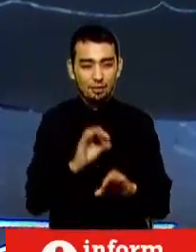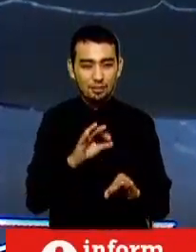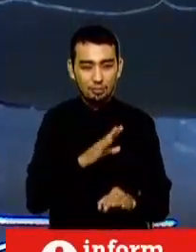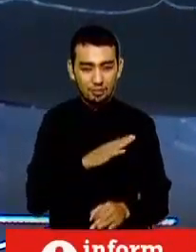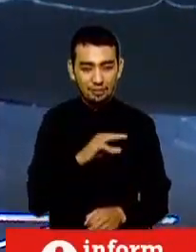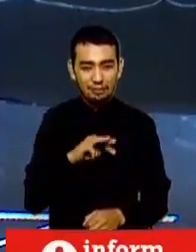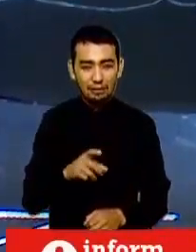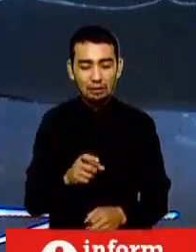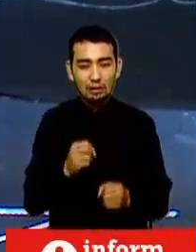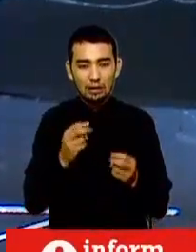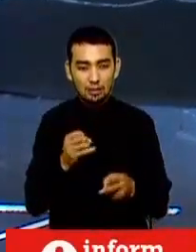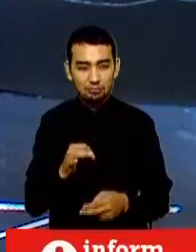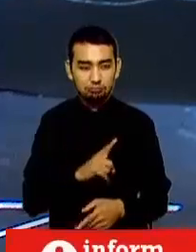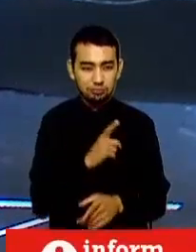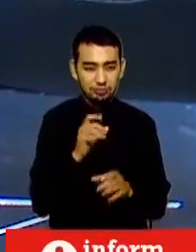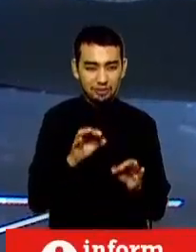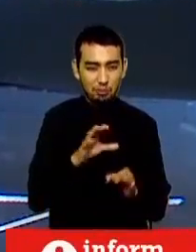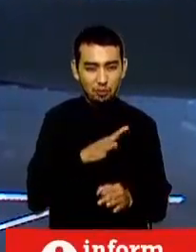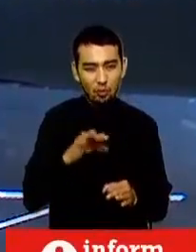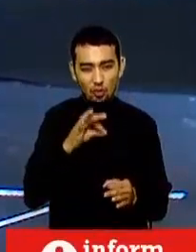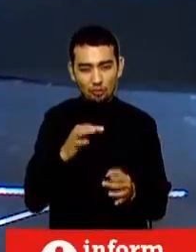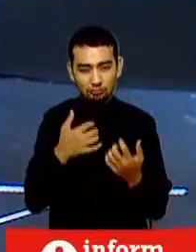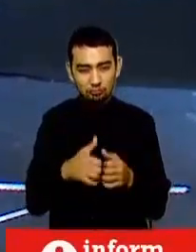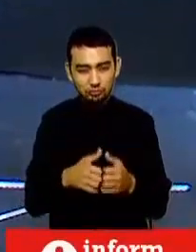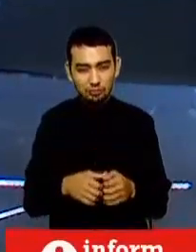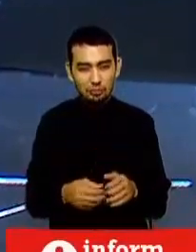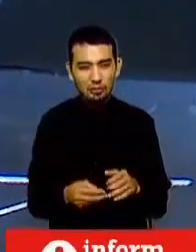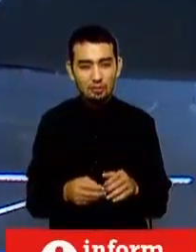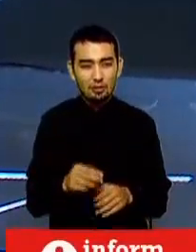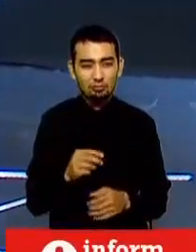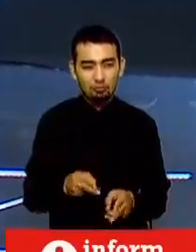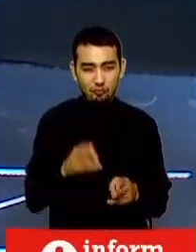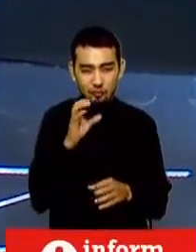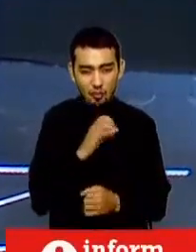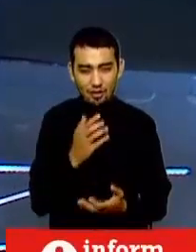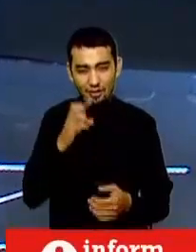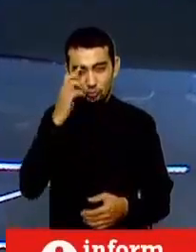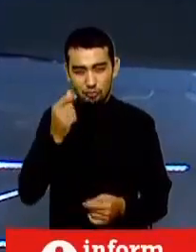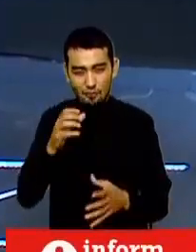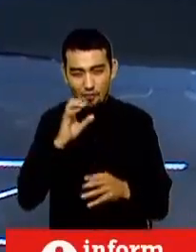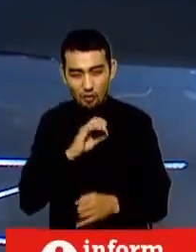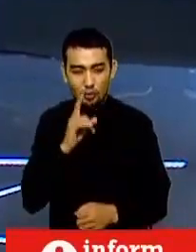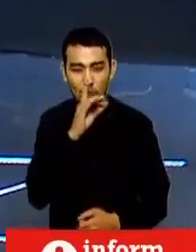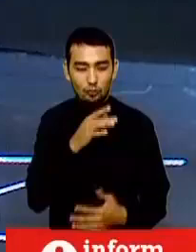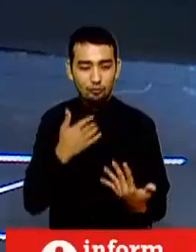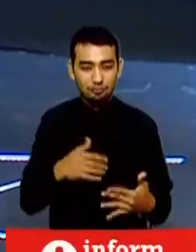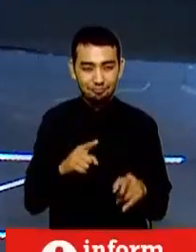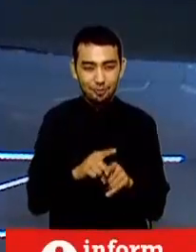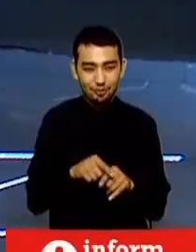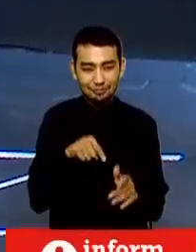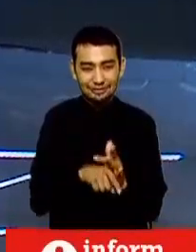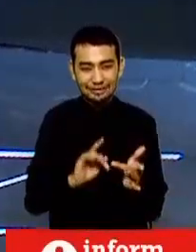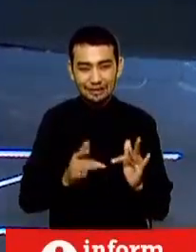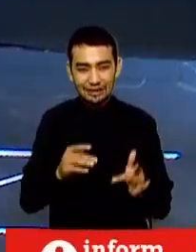тестирования. Эксперты уже назвали механизм панацеи от коррупции и хищения бюджетных средств. Сообщается, что уже к концу года